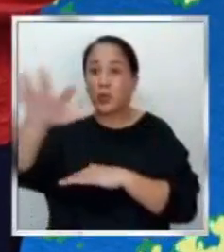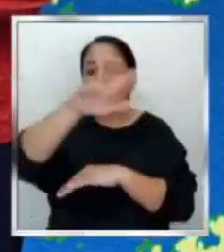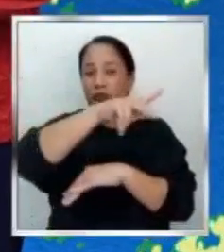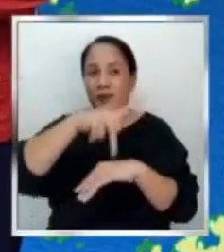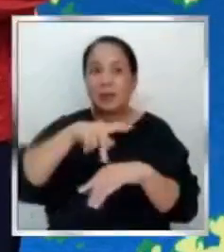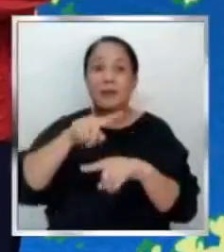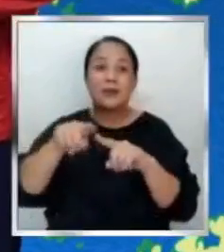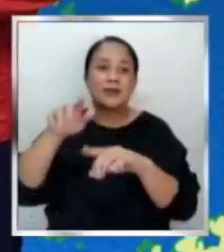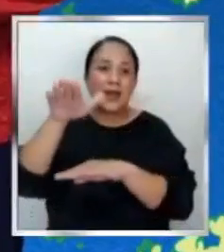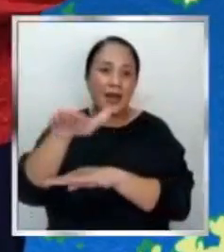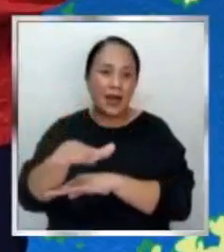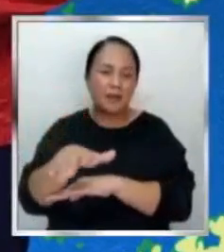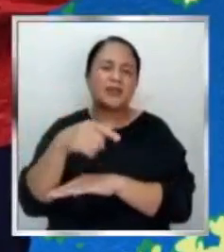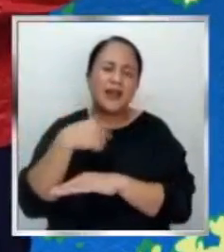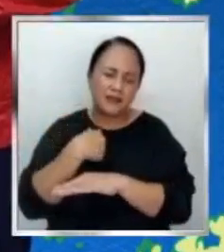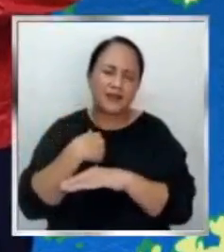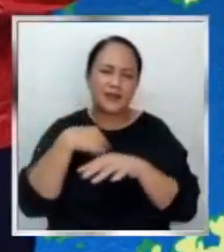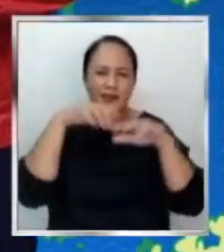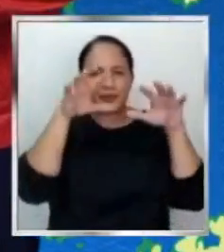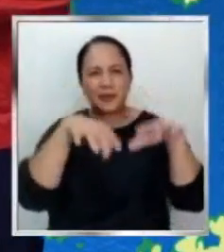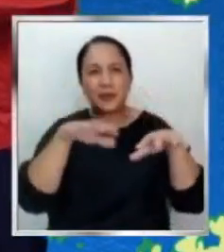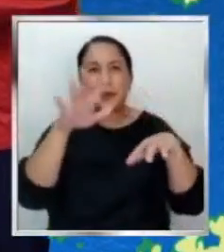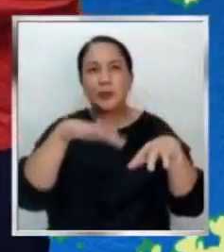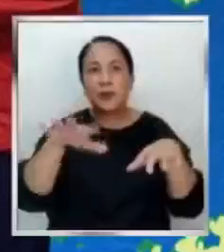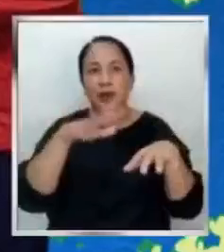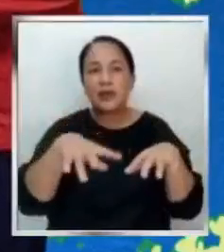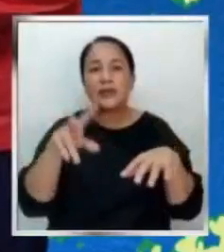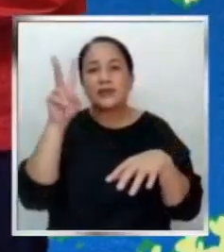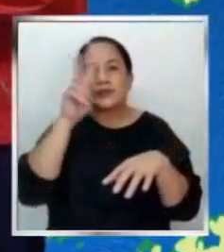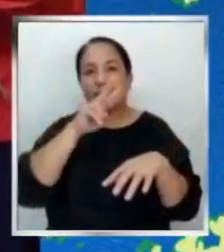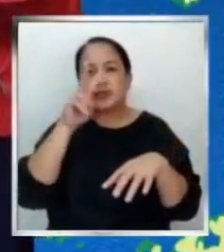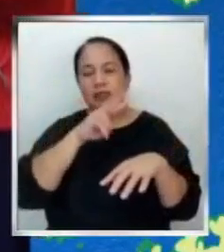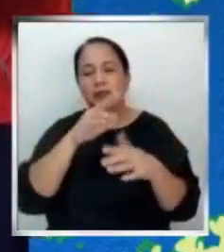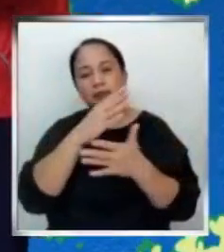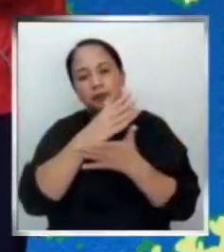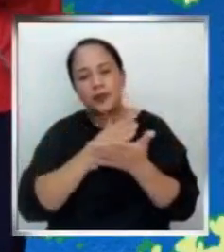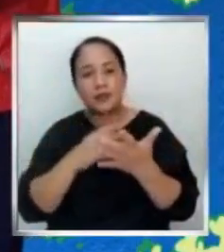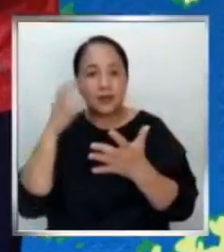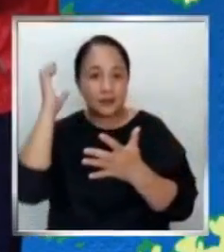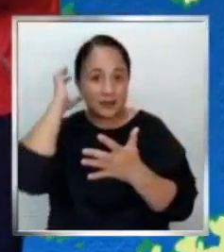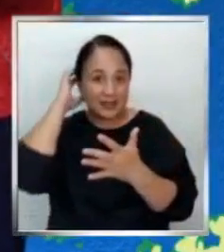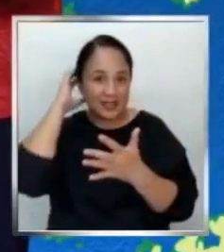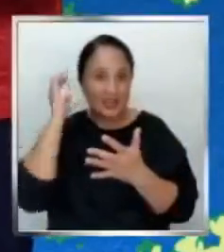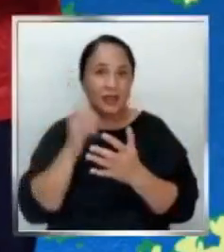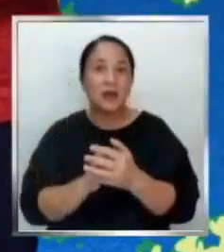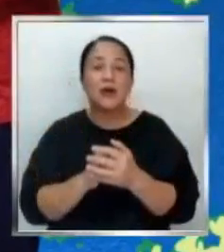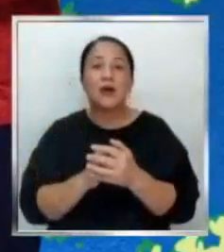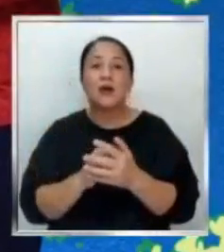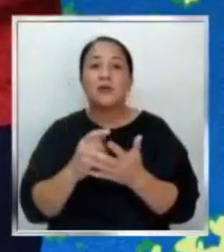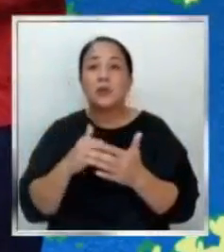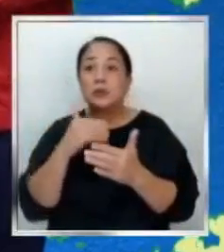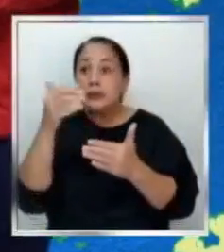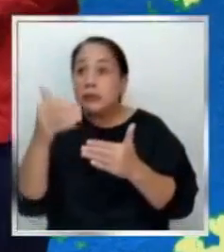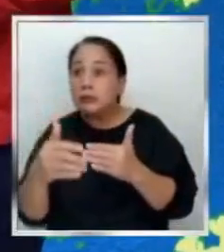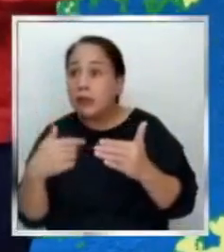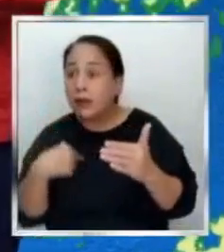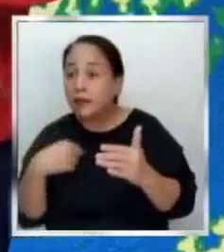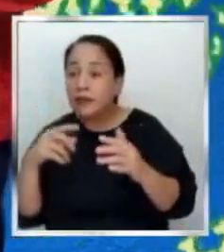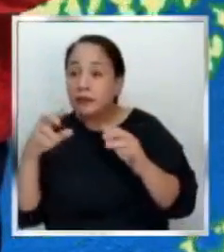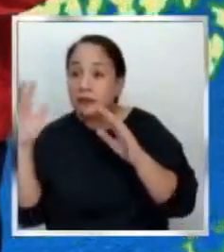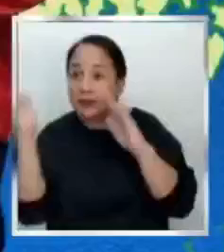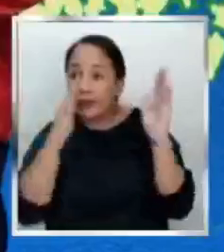hapon, thunderstorms dito sa may Visayas at ilang bahagi ng Mindanao. Wala pong kasunod na bagyo yung itong